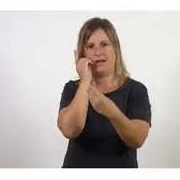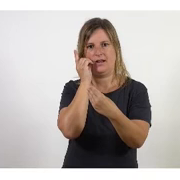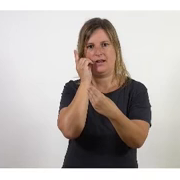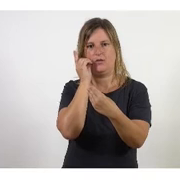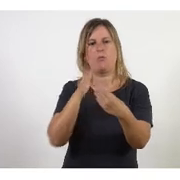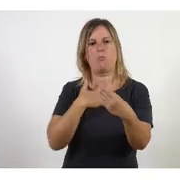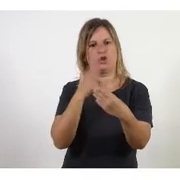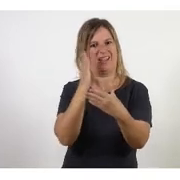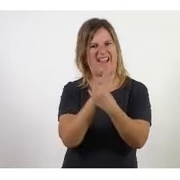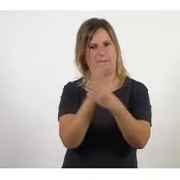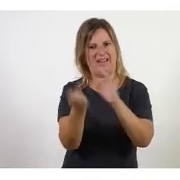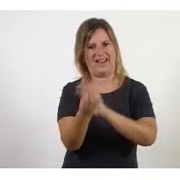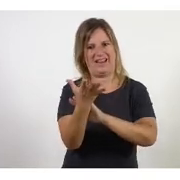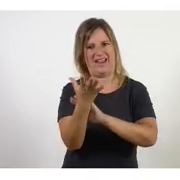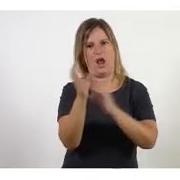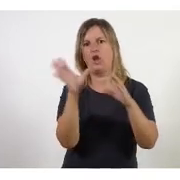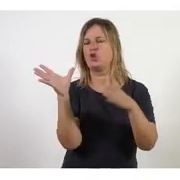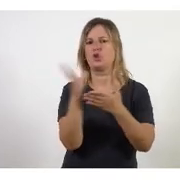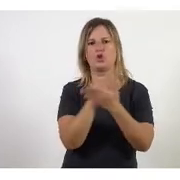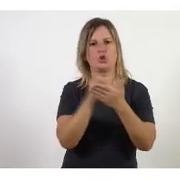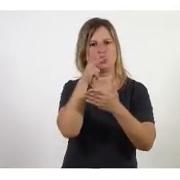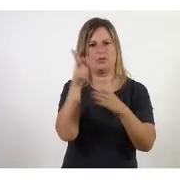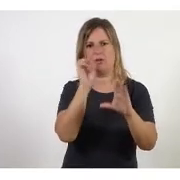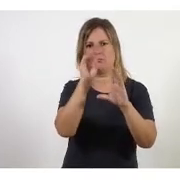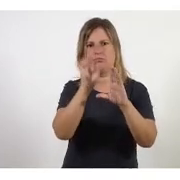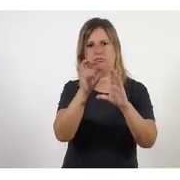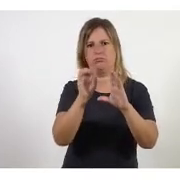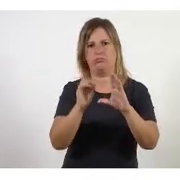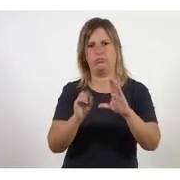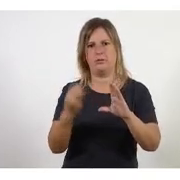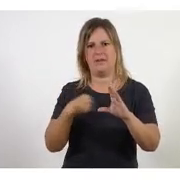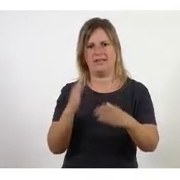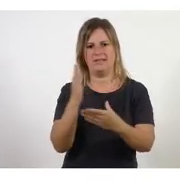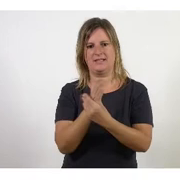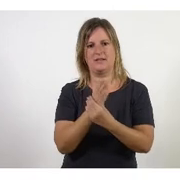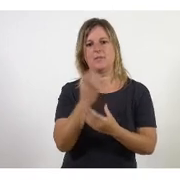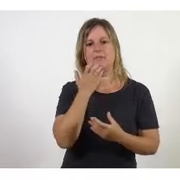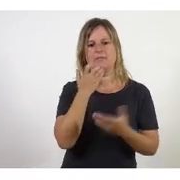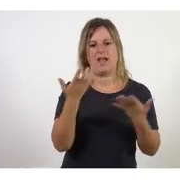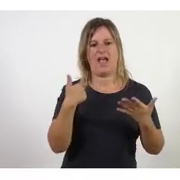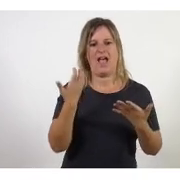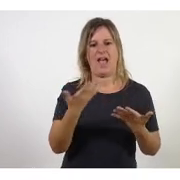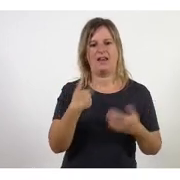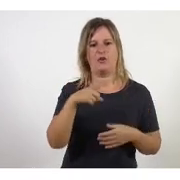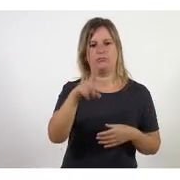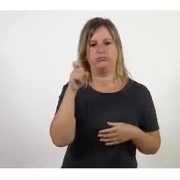fer carpetes. Doncs les guardeu. Jo, en aquest cas, faré les meves pràctiques, la faré la pràctica aquesta amb vosaltres,